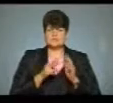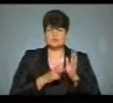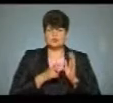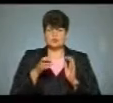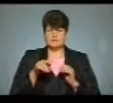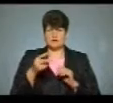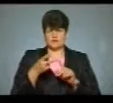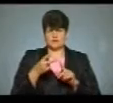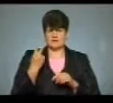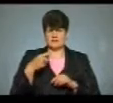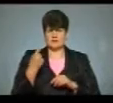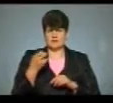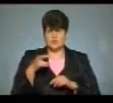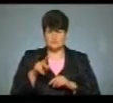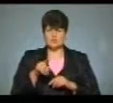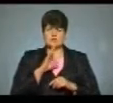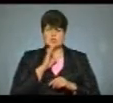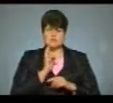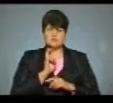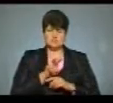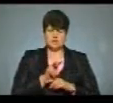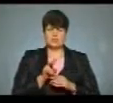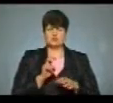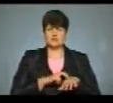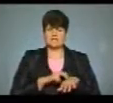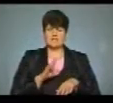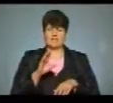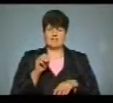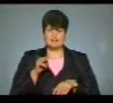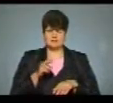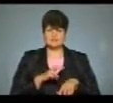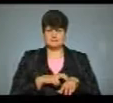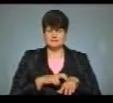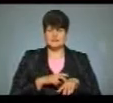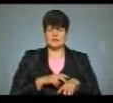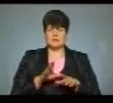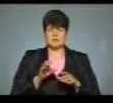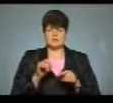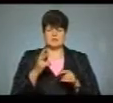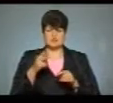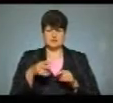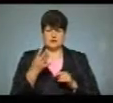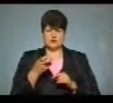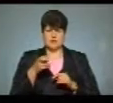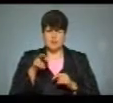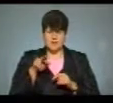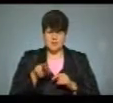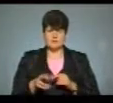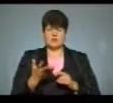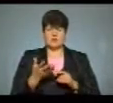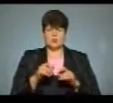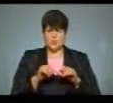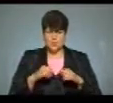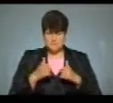21 липня. Тоді жінка звернулася до лікаря ветеринарної медицини. 24 липня протиепізоотична комісія Тернопільської